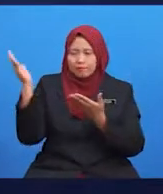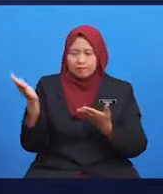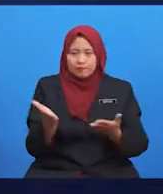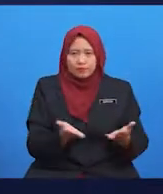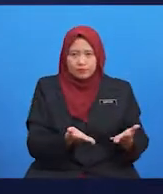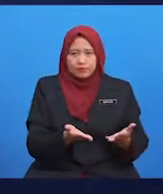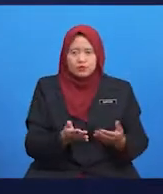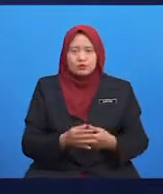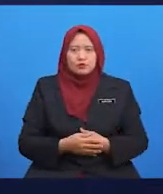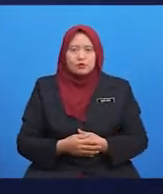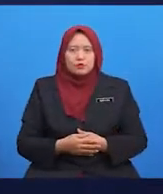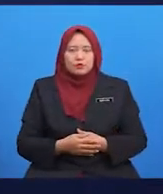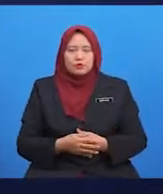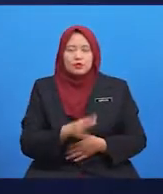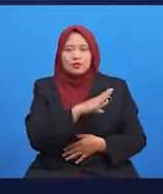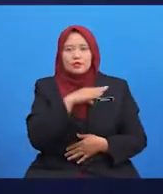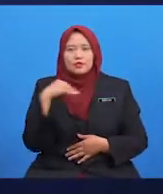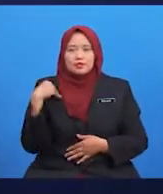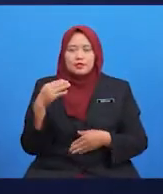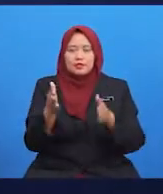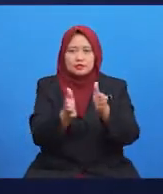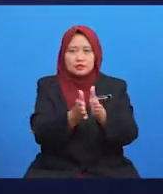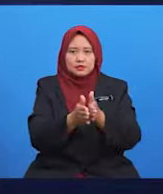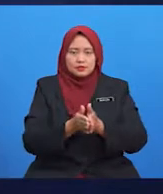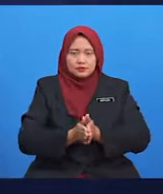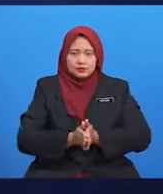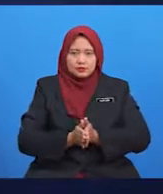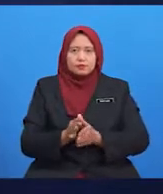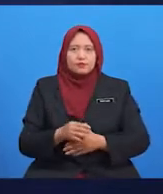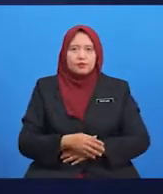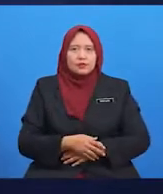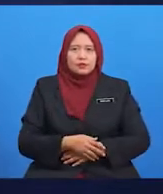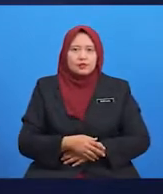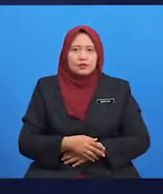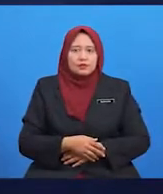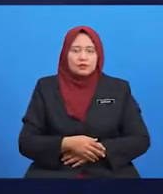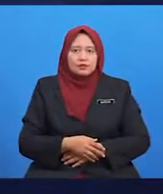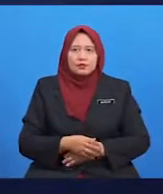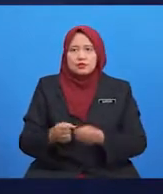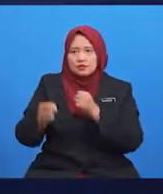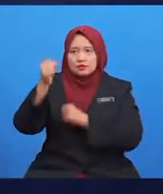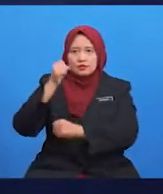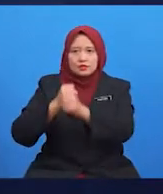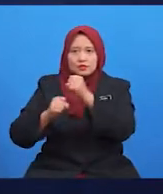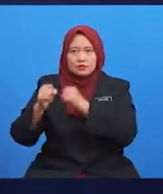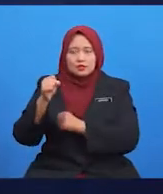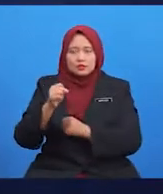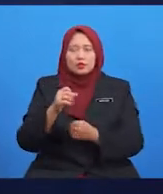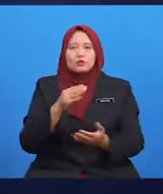dan salam yang menunjukkan sikap berbuat baik,